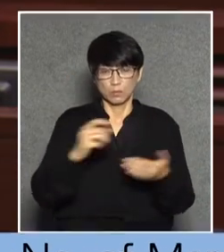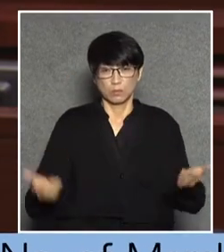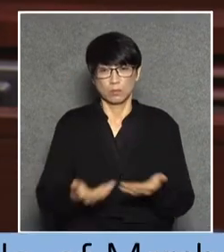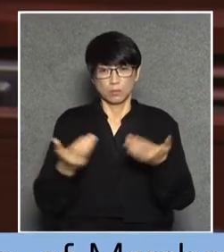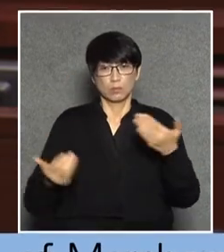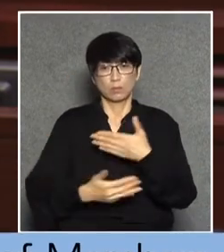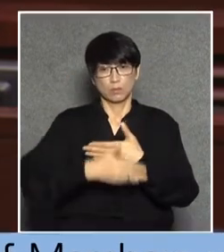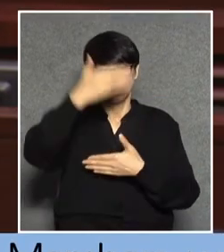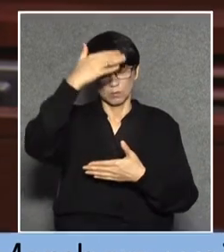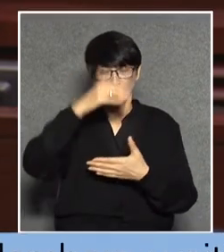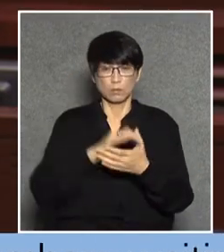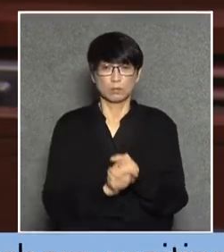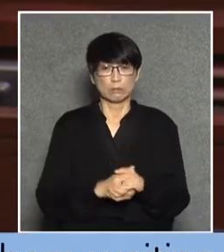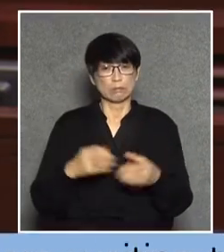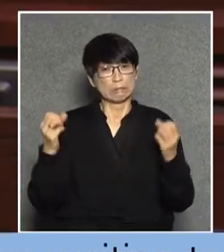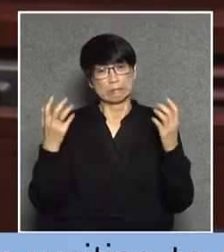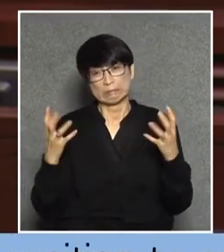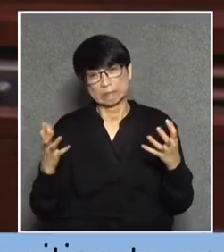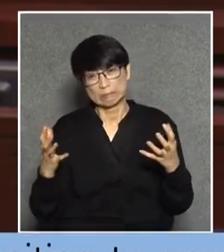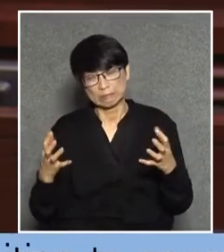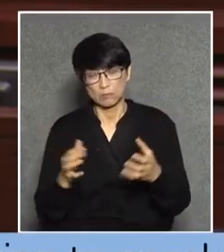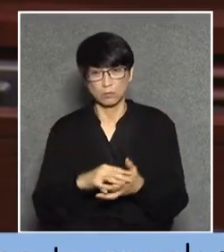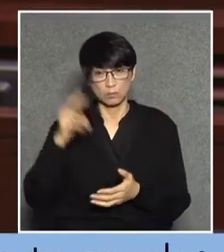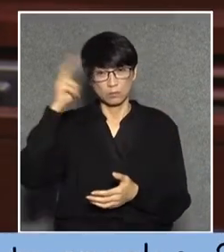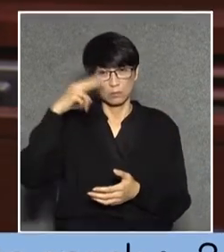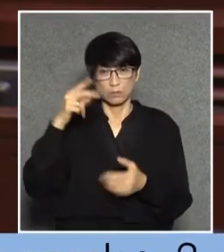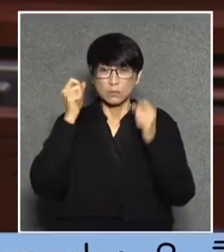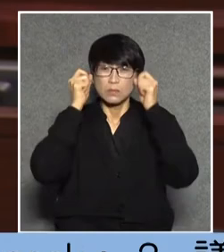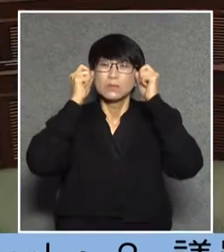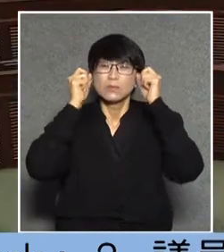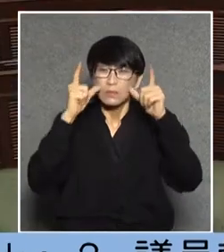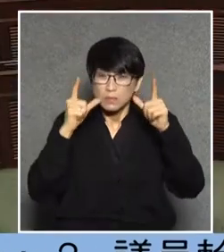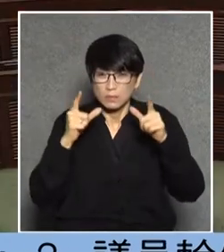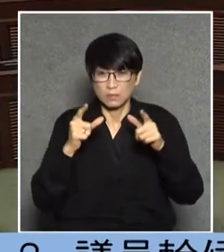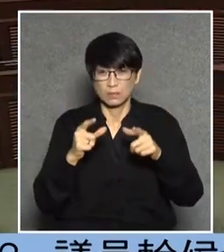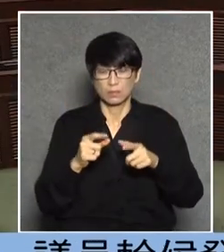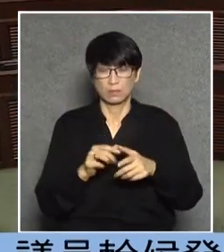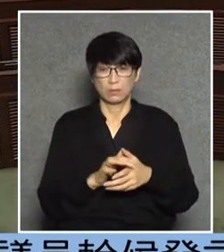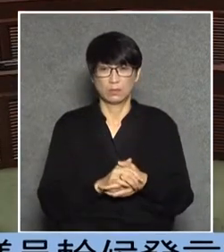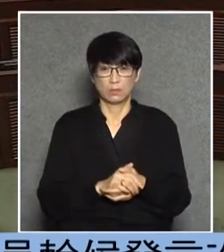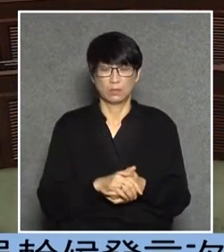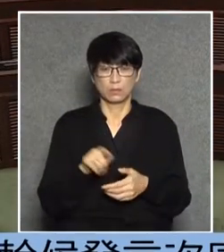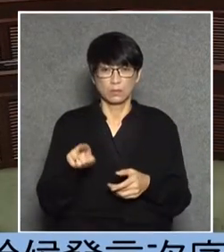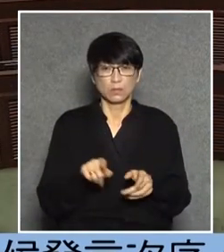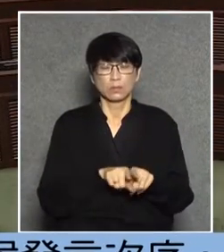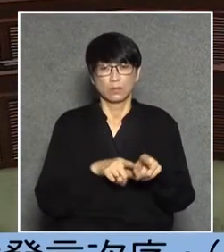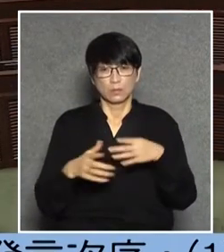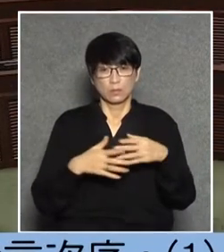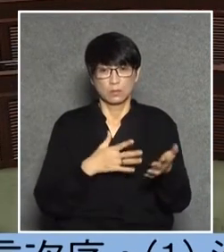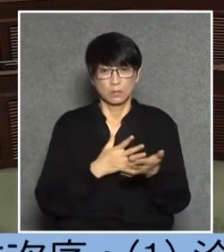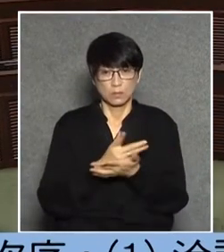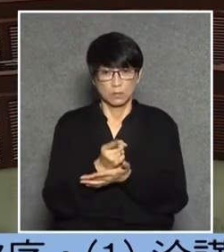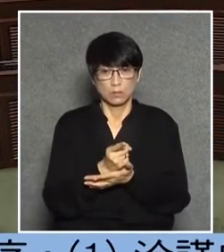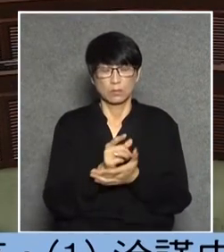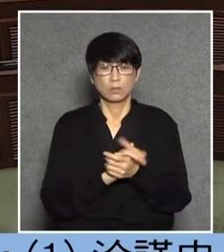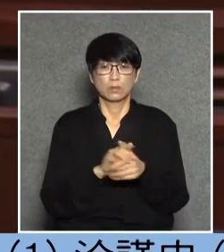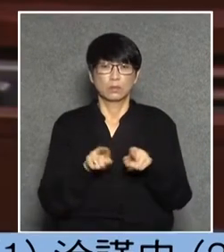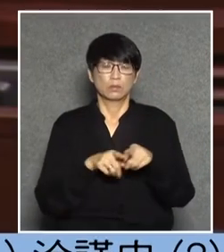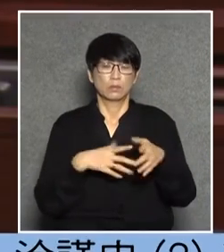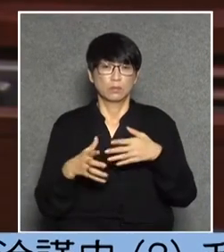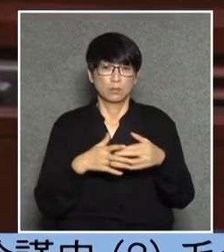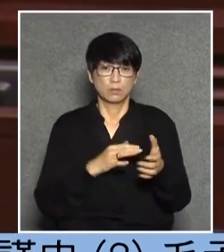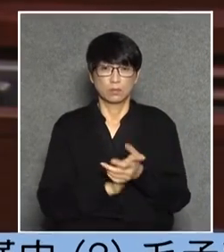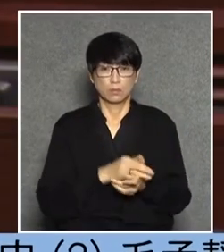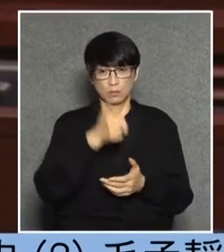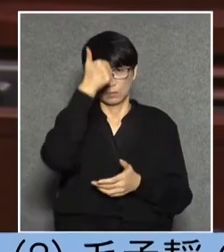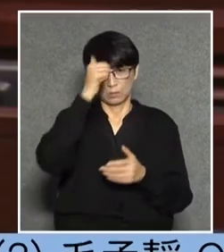啊！各位醒一醒啦，各位泛民嘅同事，尤其是係做專業界嘅泛民同事，